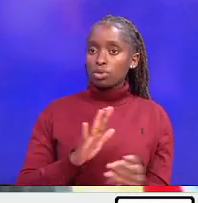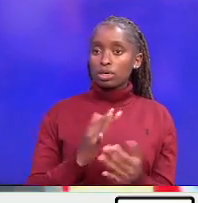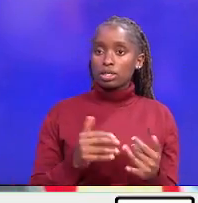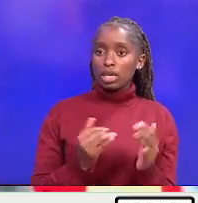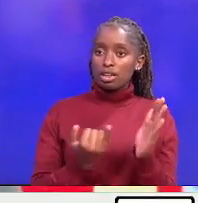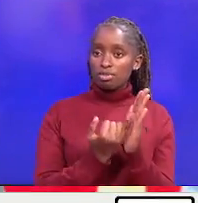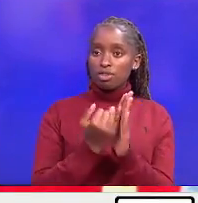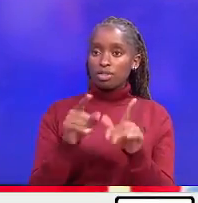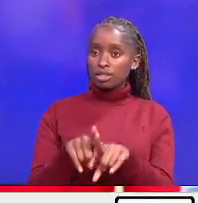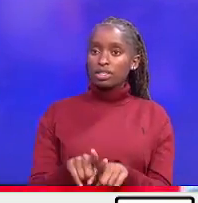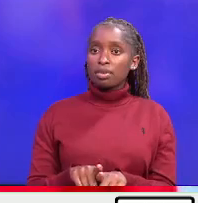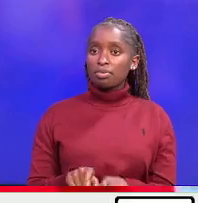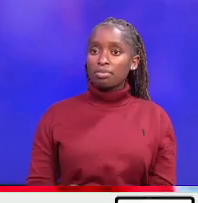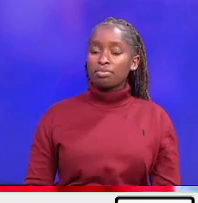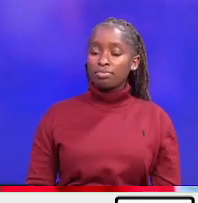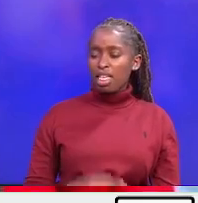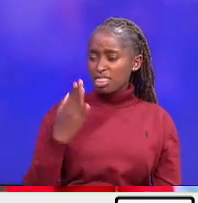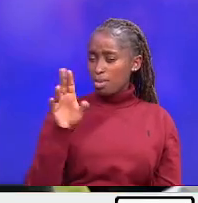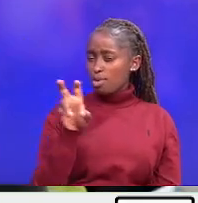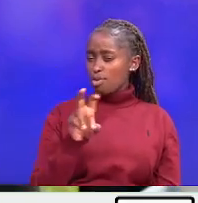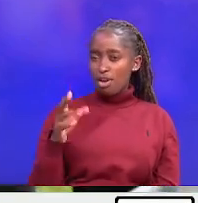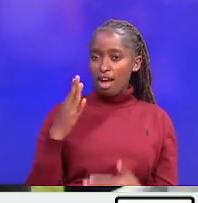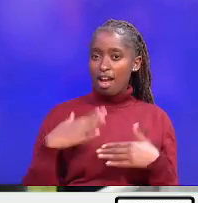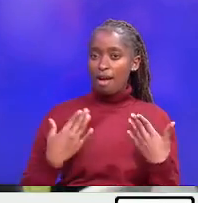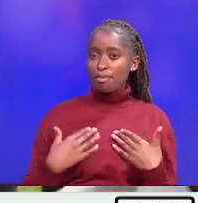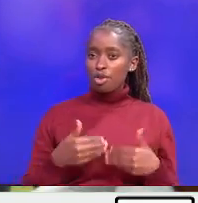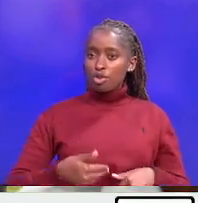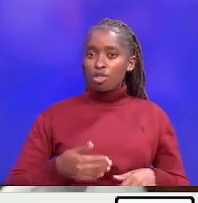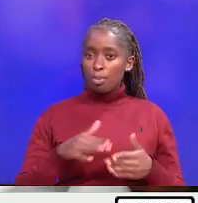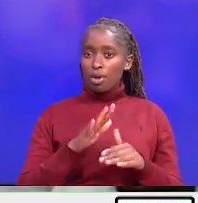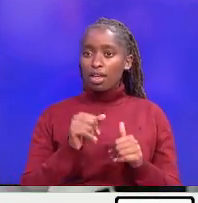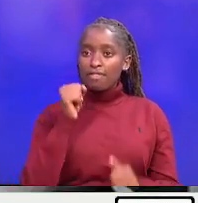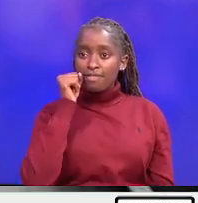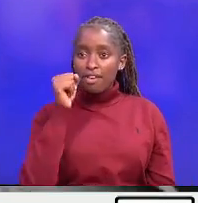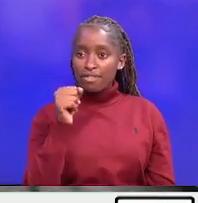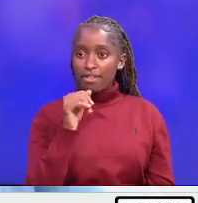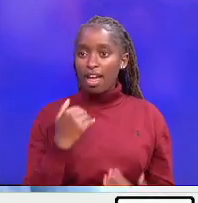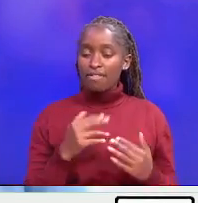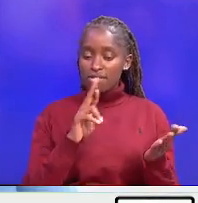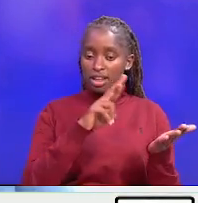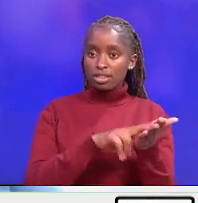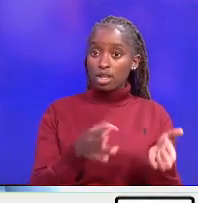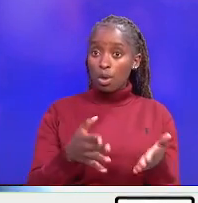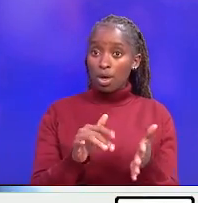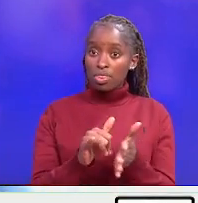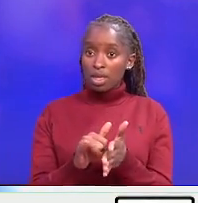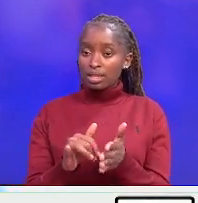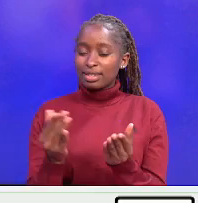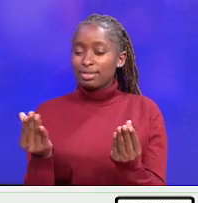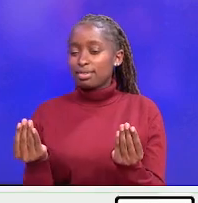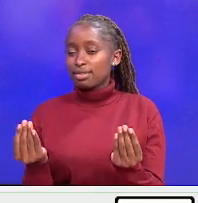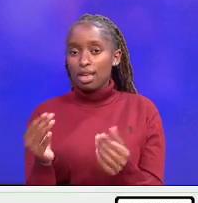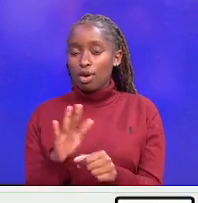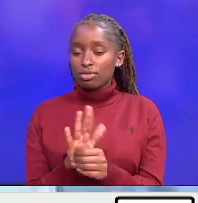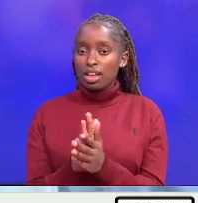e-credit. Wakionekana kuwa wenye tabasamu, vijana zaidi ya 500 wamejisajilisha, kwani njia ya kujisajilisha ni rahisi